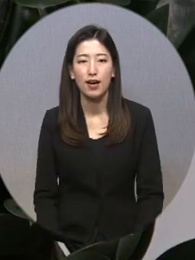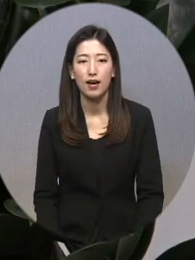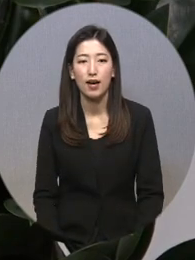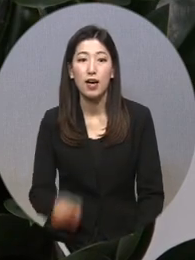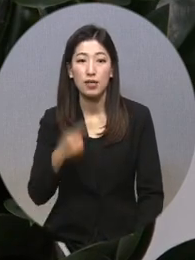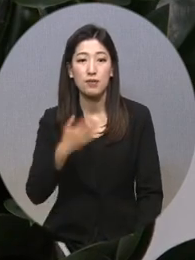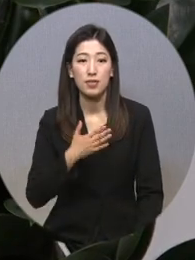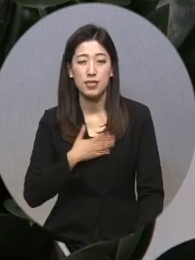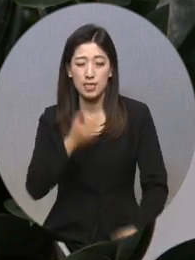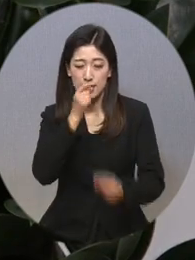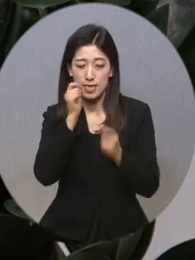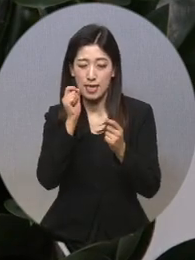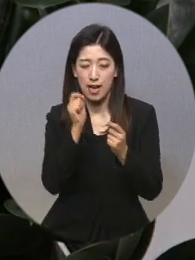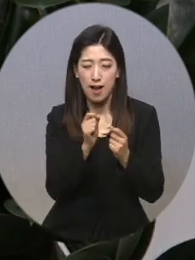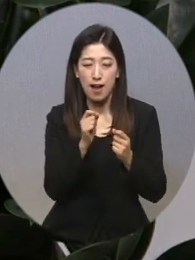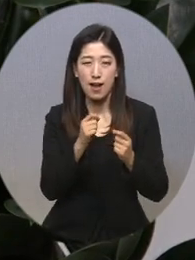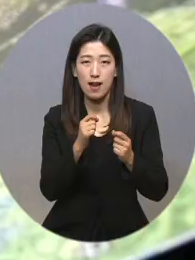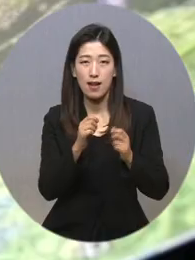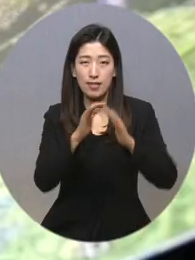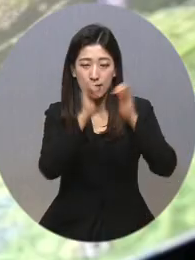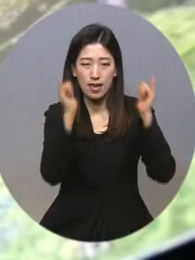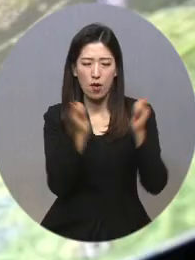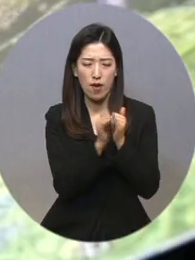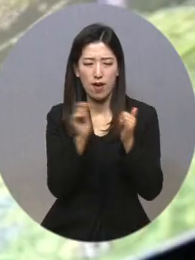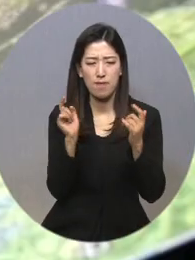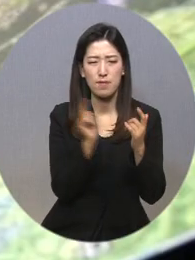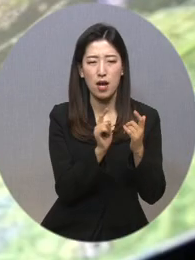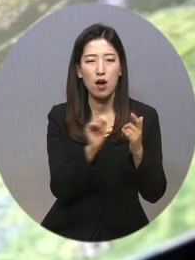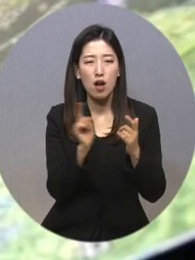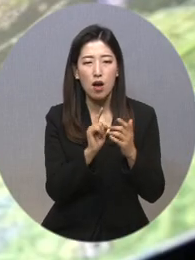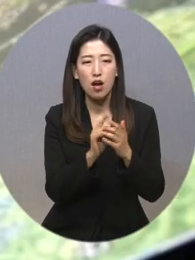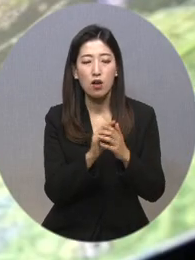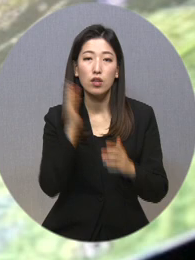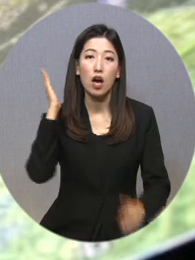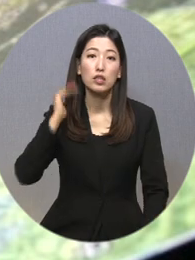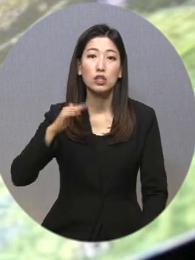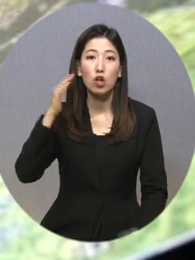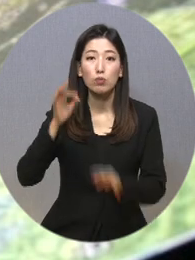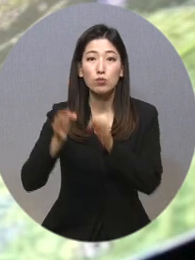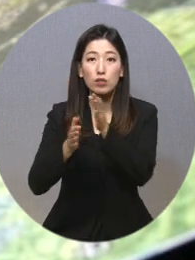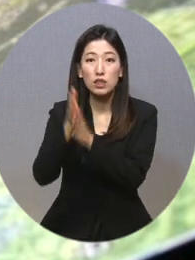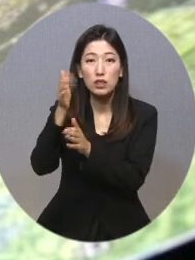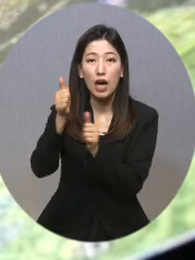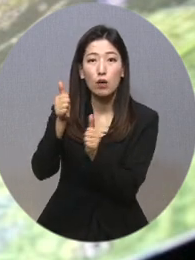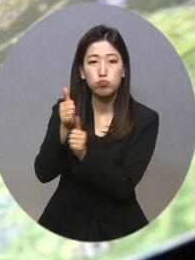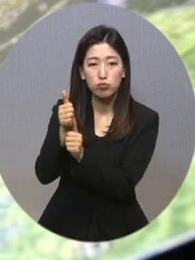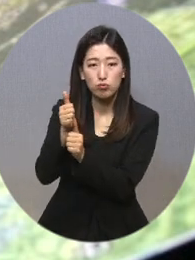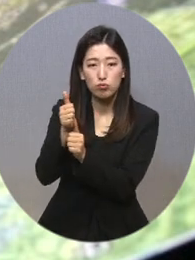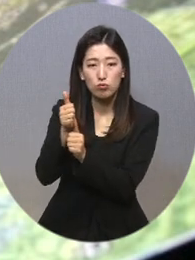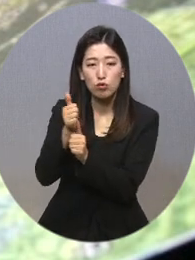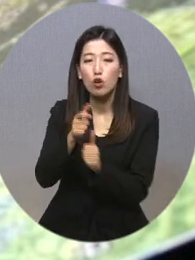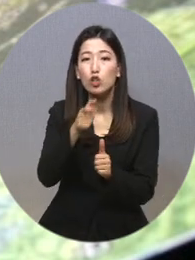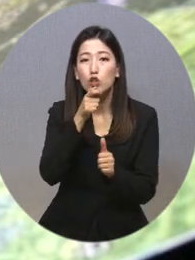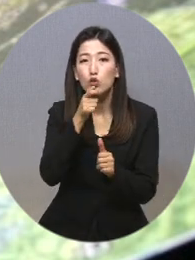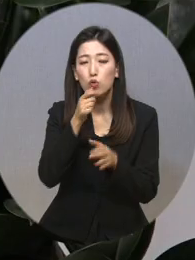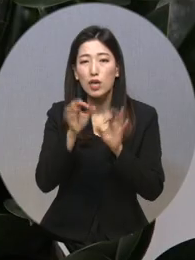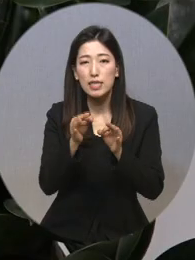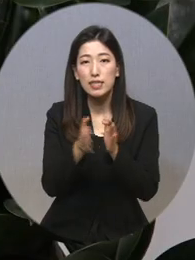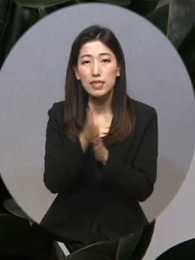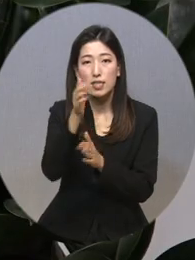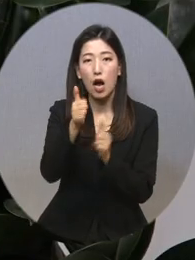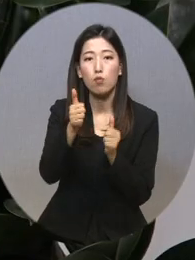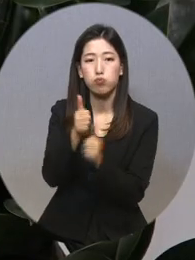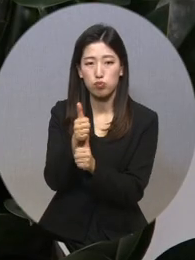가장 밀접한 행정을 한 것은 네. 의정부 부시장, 수원 부시장 했고 경기도 전체 행정을